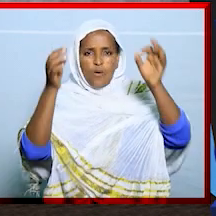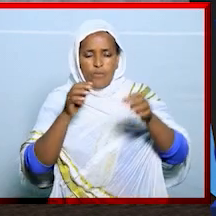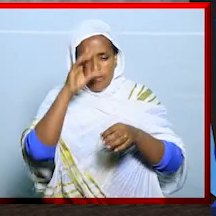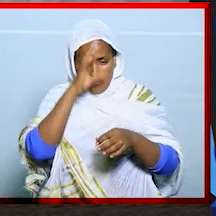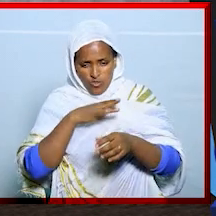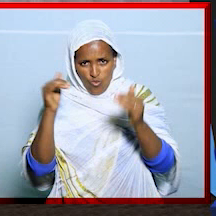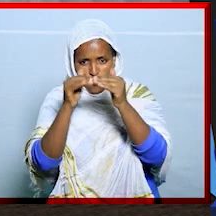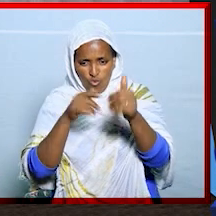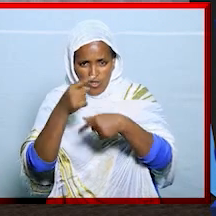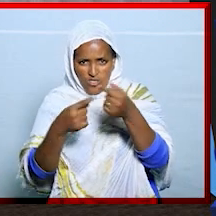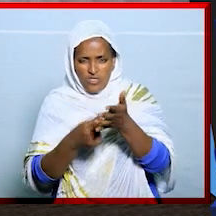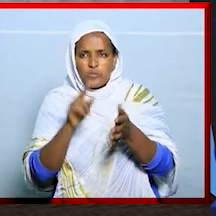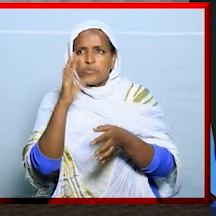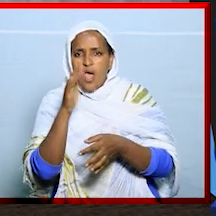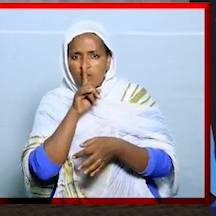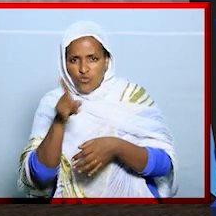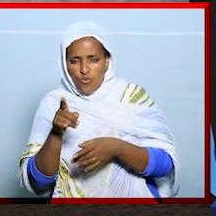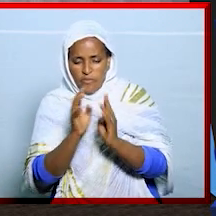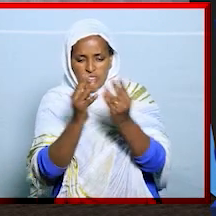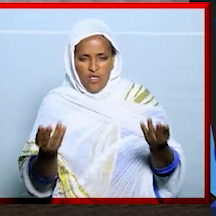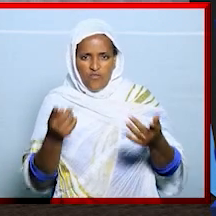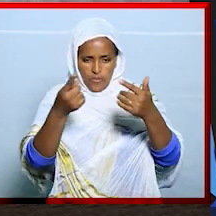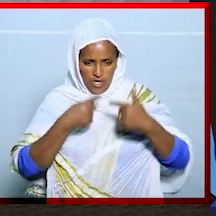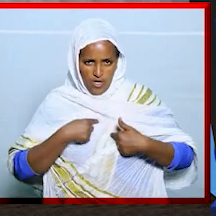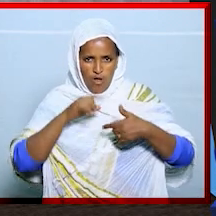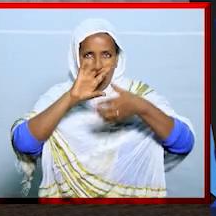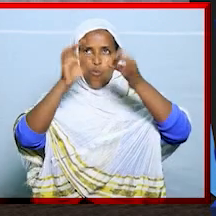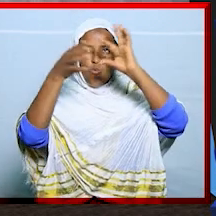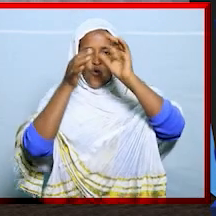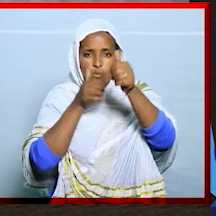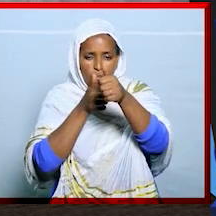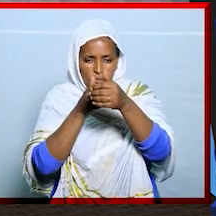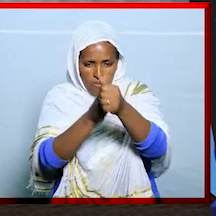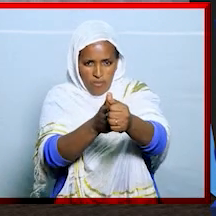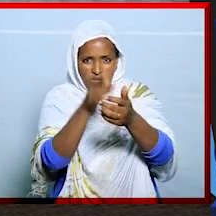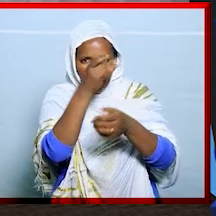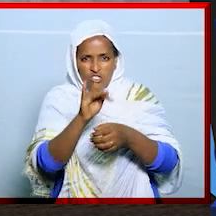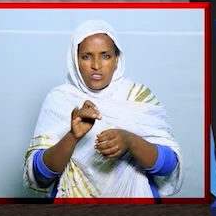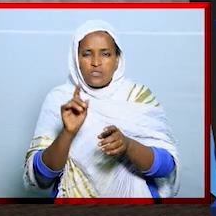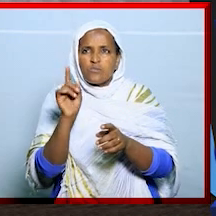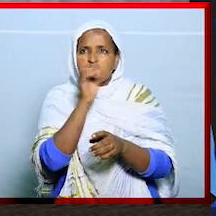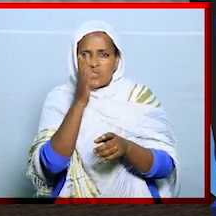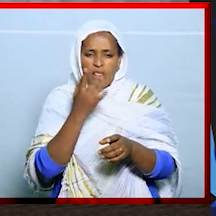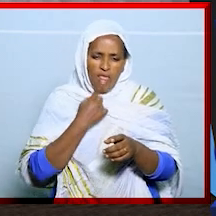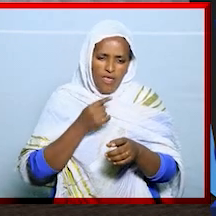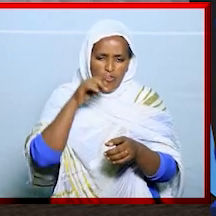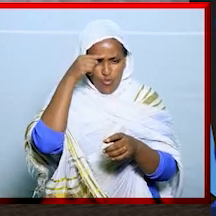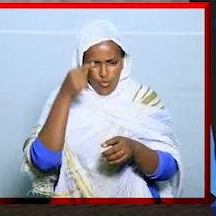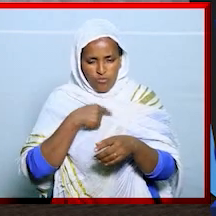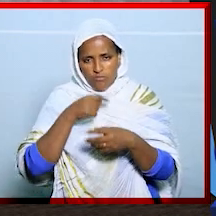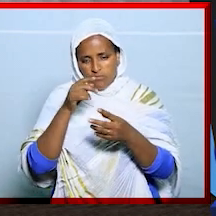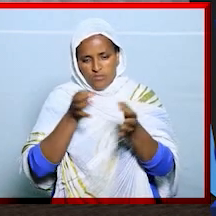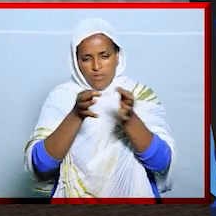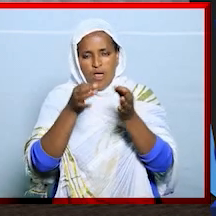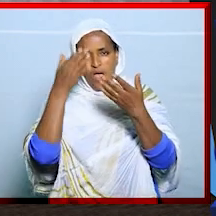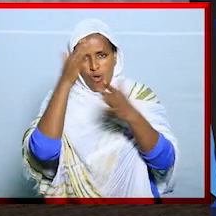በሰው ፍጥነት ይሄዳሉ። ስለዚህ ምን አይነት ኮከብ ነው የሚለው መጽሐፉ የሚነግረን በኮከብ መመራታቸው እንጂ ምን አይነት ኮከብ እንደሆነ ምንም ማብራሪያ ዝርዝር